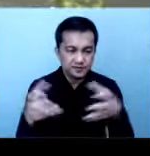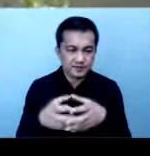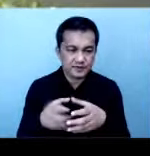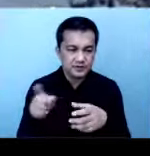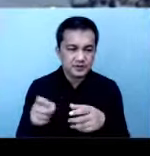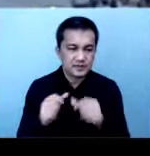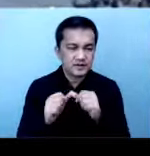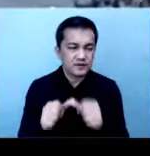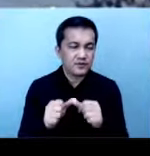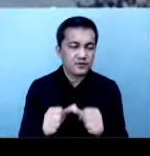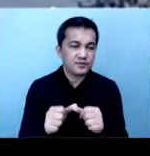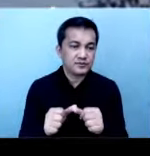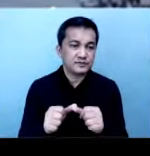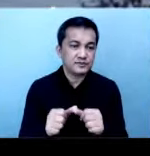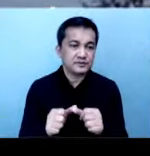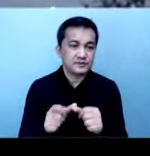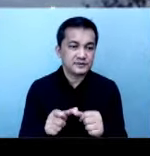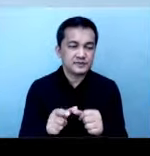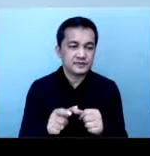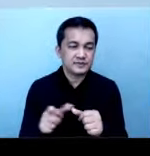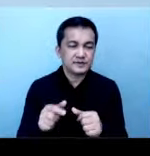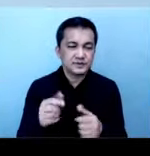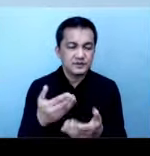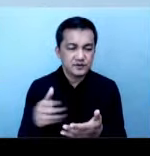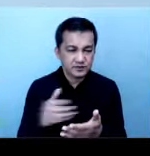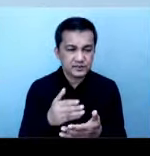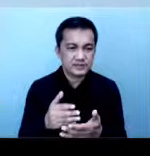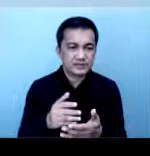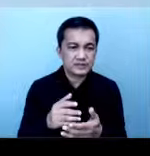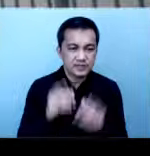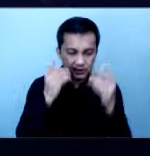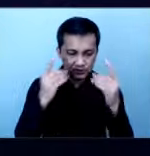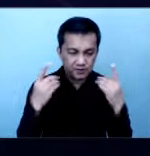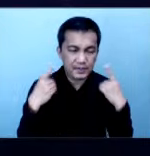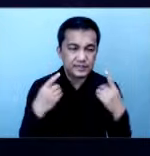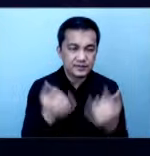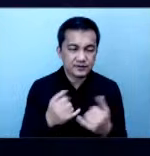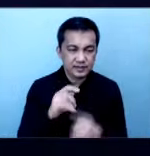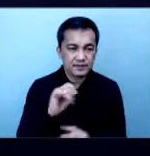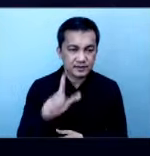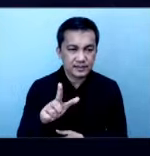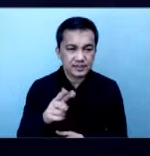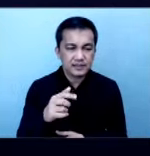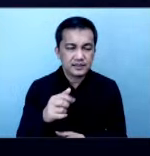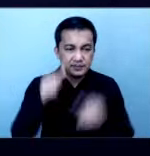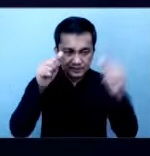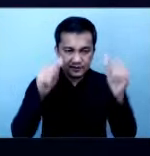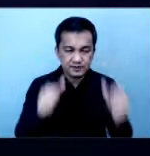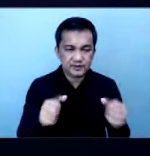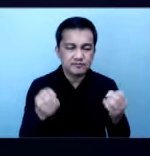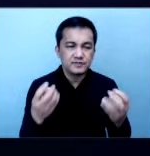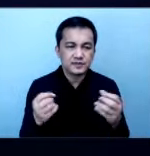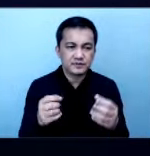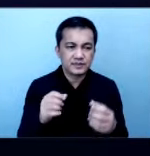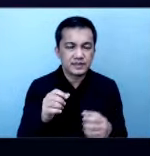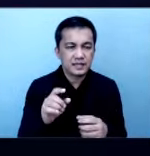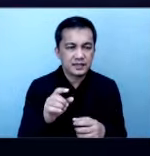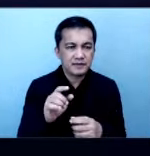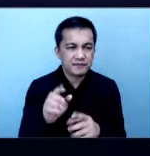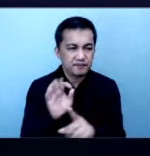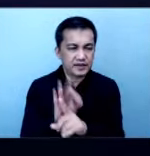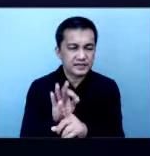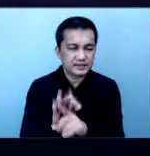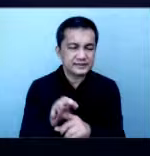na nila ang kanilang pagtatag concert sa Dubai this April. Dahil sa poster, maraming 18 fans ang